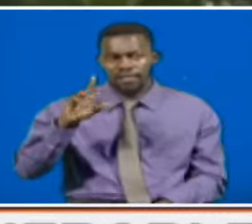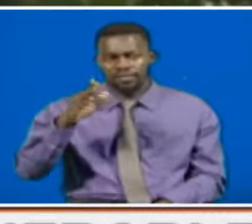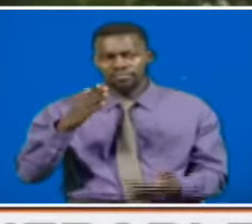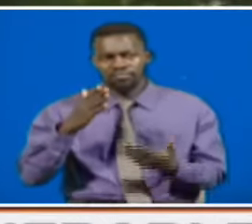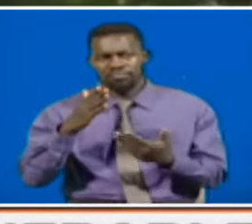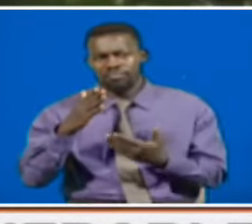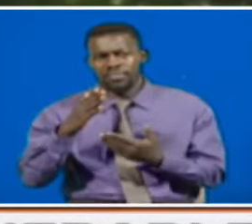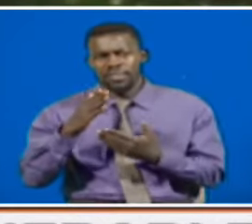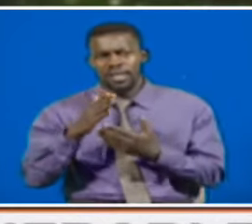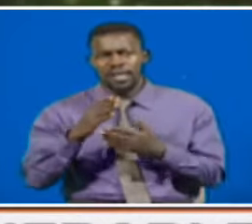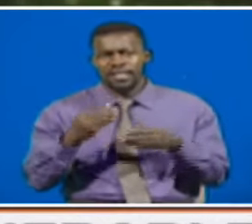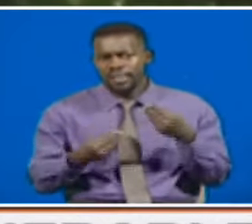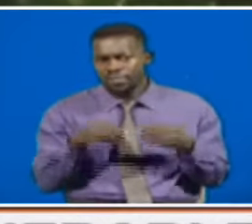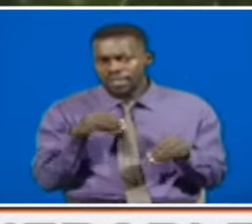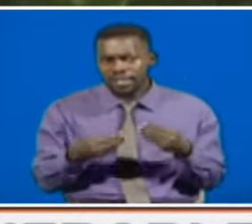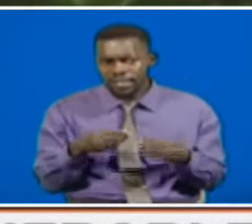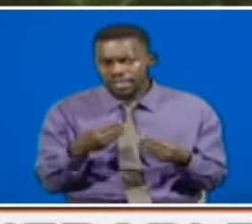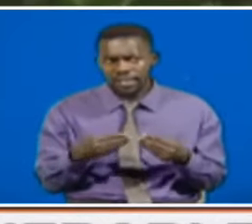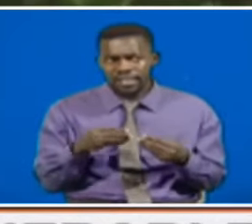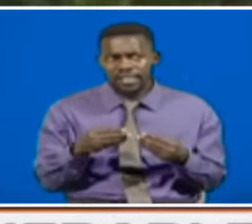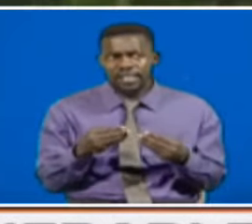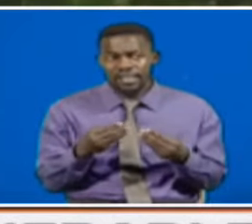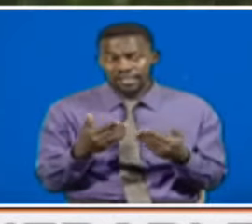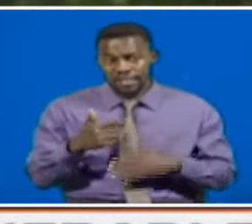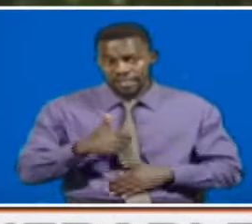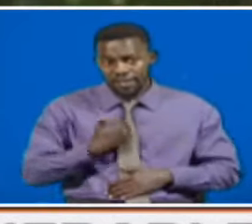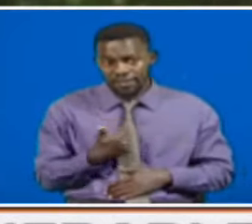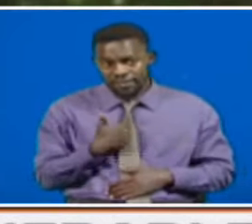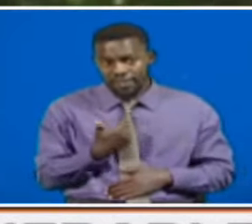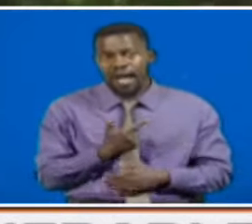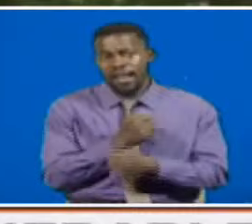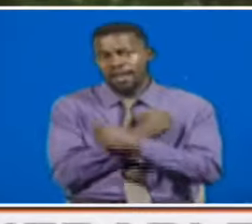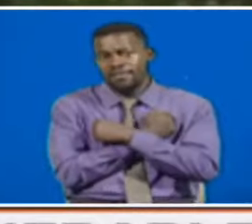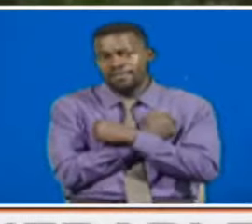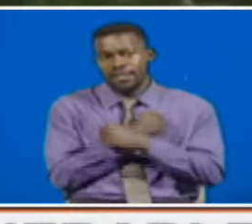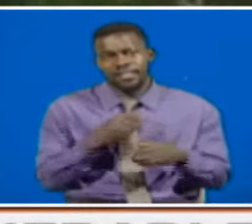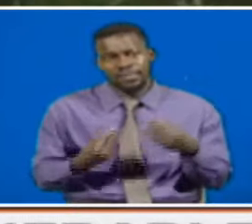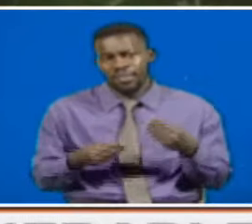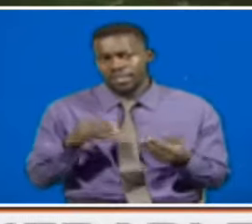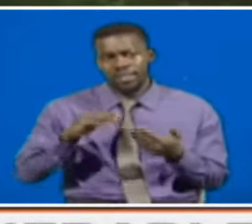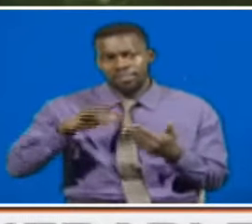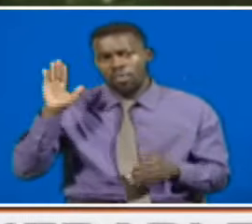disability, katika hii safari yangu nimewafikiria sana watu